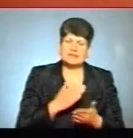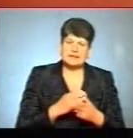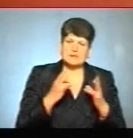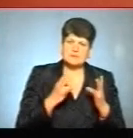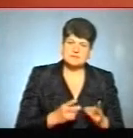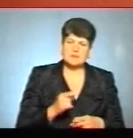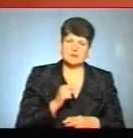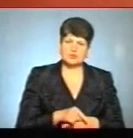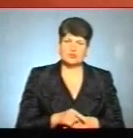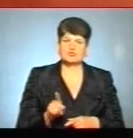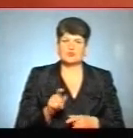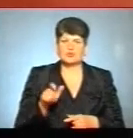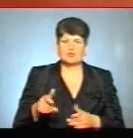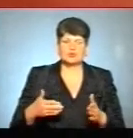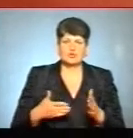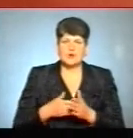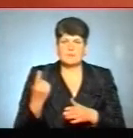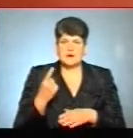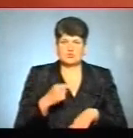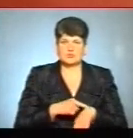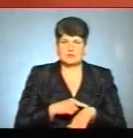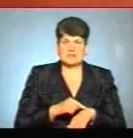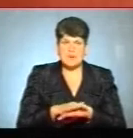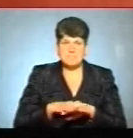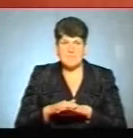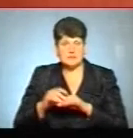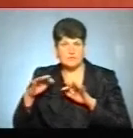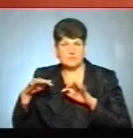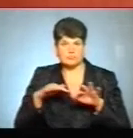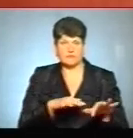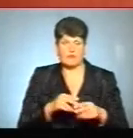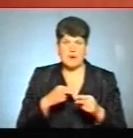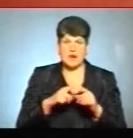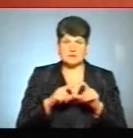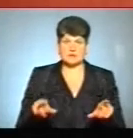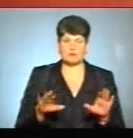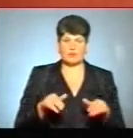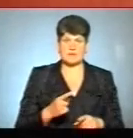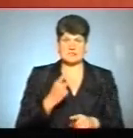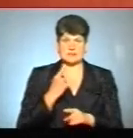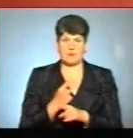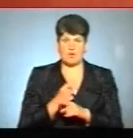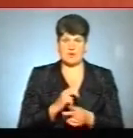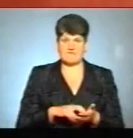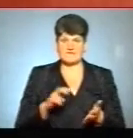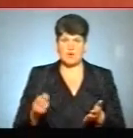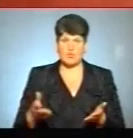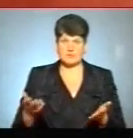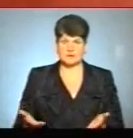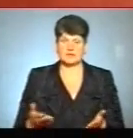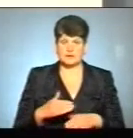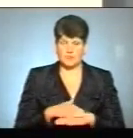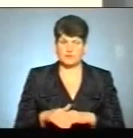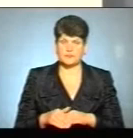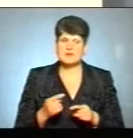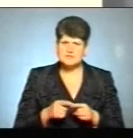що так люди до першої години в суботу підуть масово в магазини, тому що потім заборонять виходити, так? Чи це